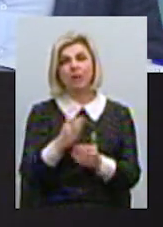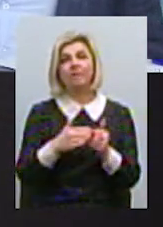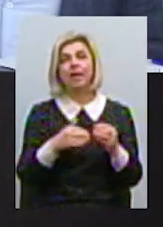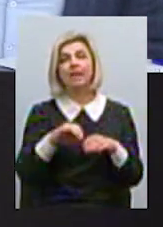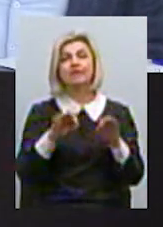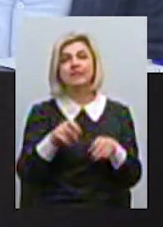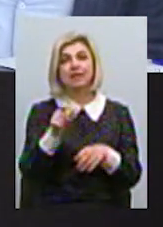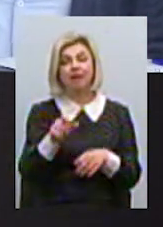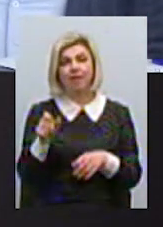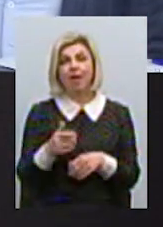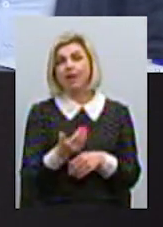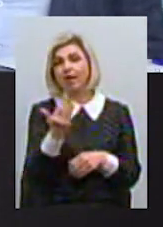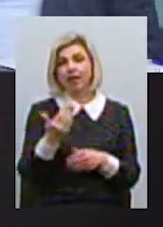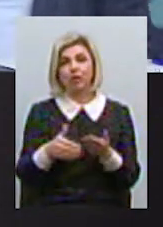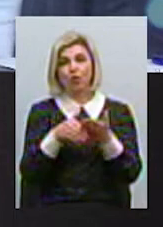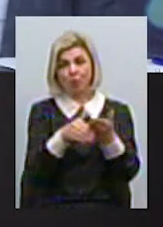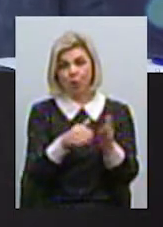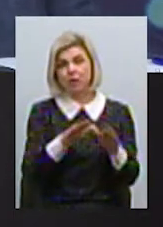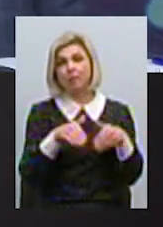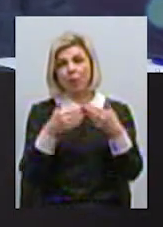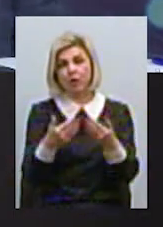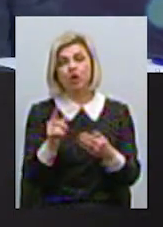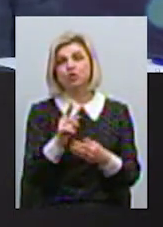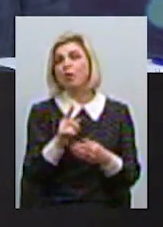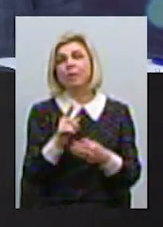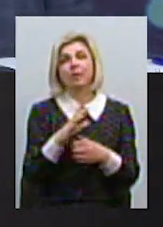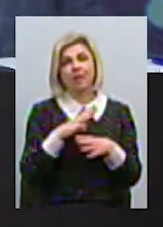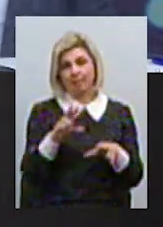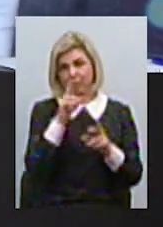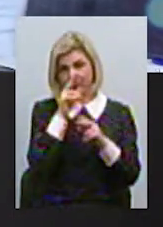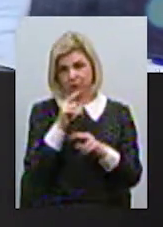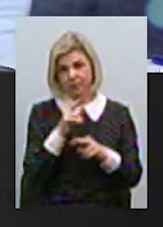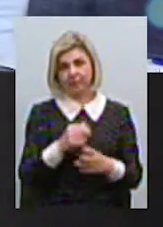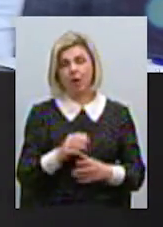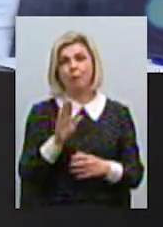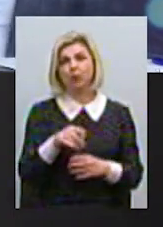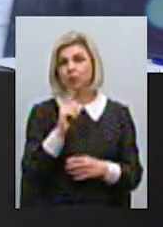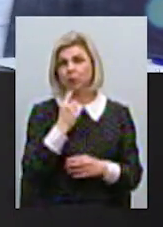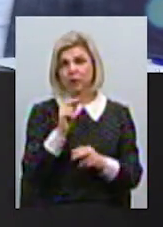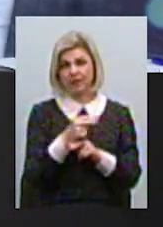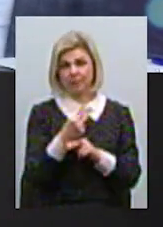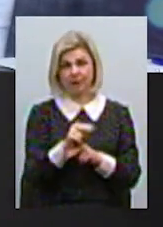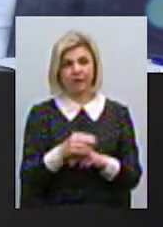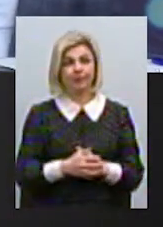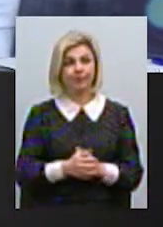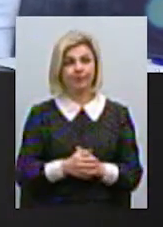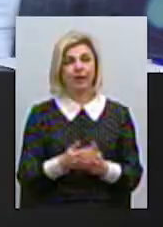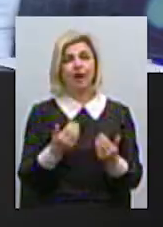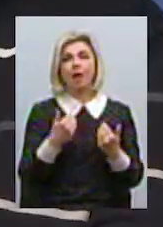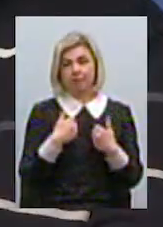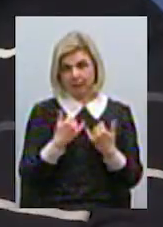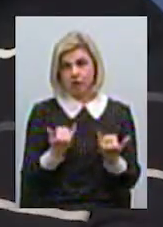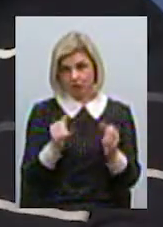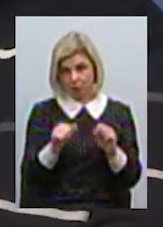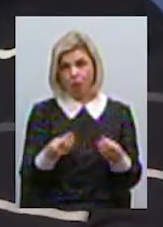які допоможуть поради для того, щоб не зробити помилки, а потім дуже важко виправити. Мін'юст надає зараз якісь